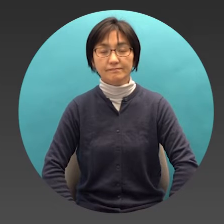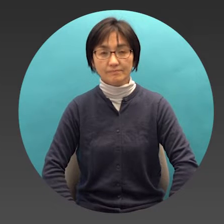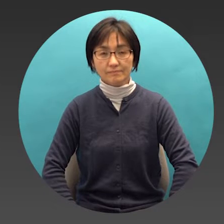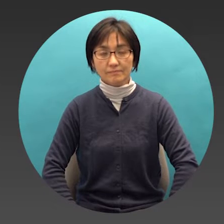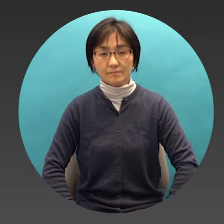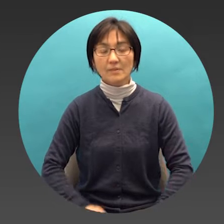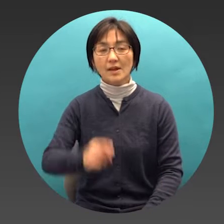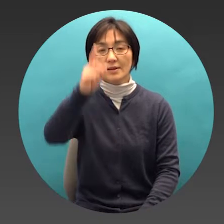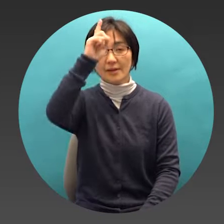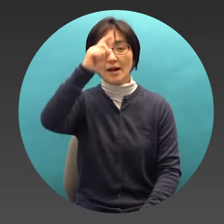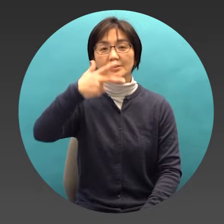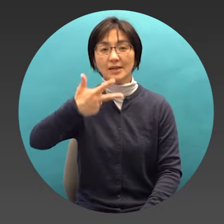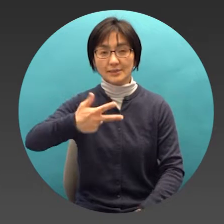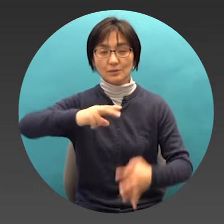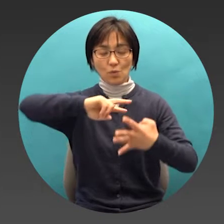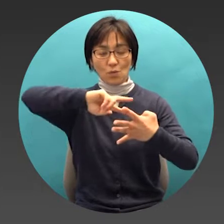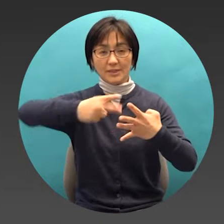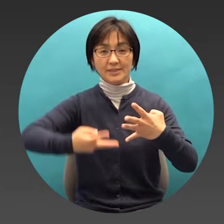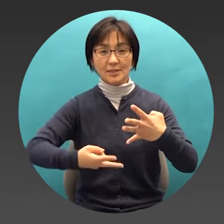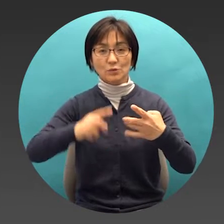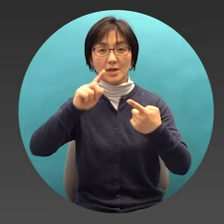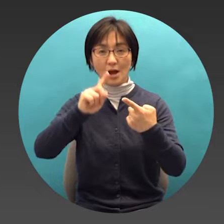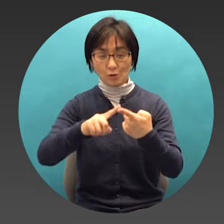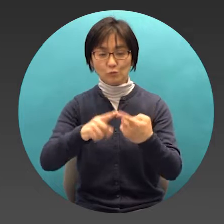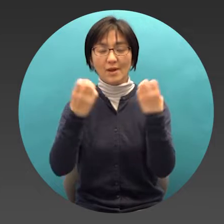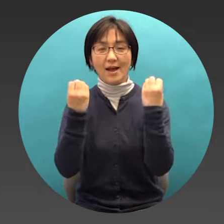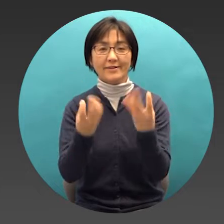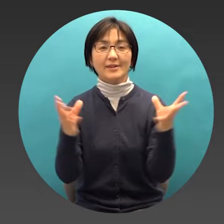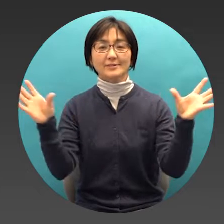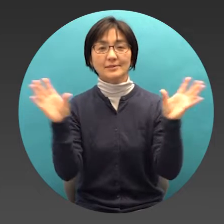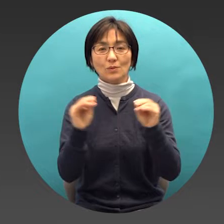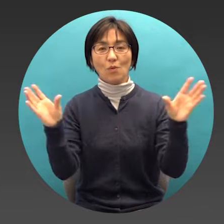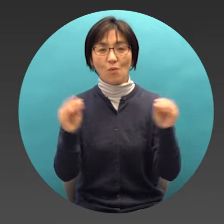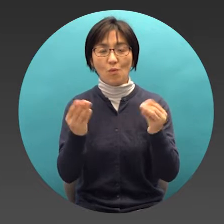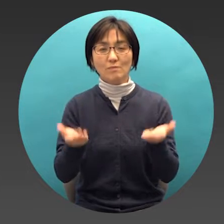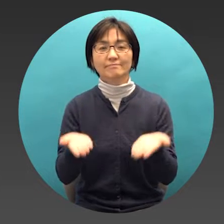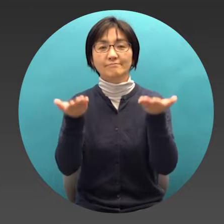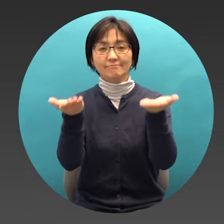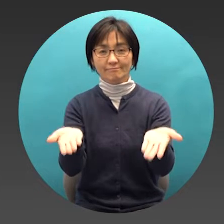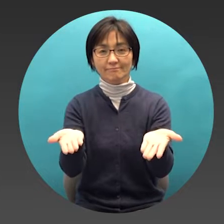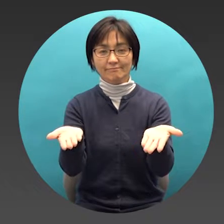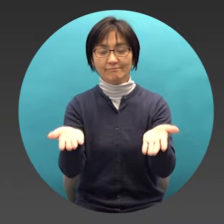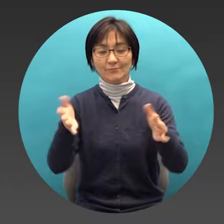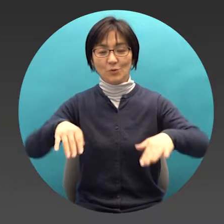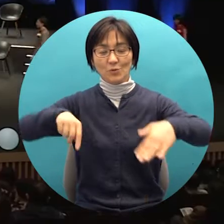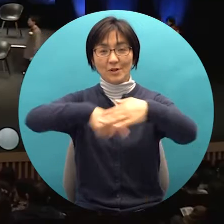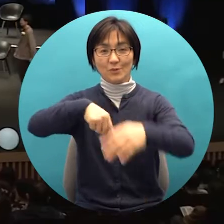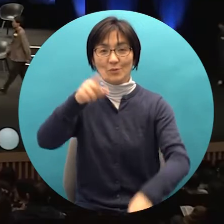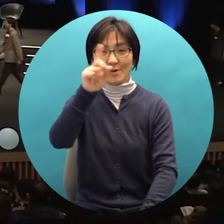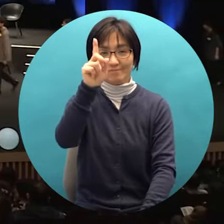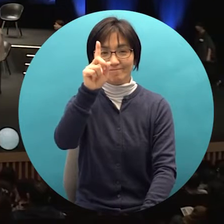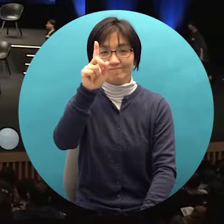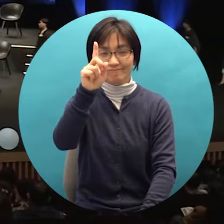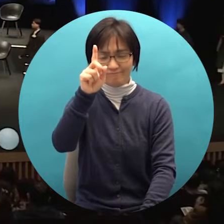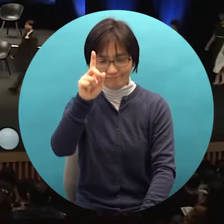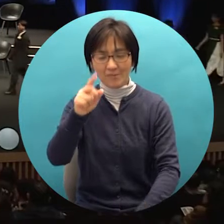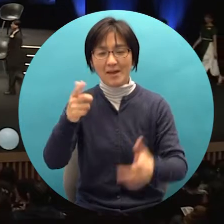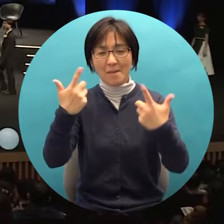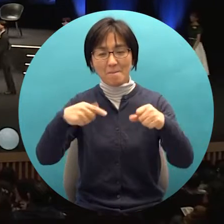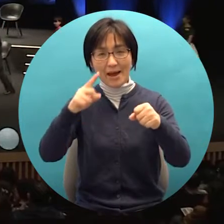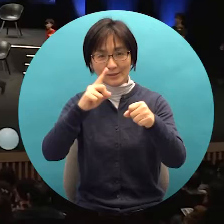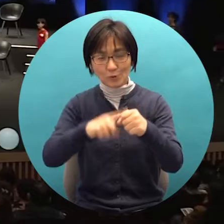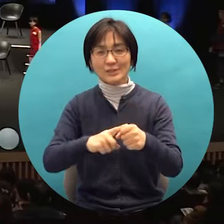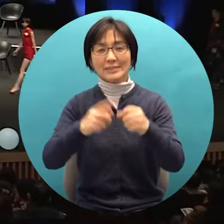毎回高崎市の旬の話題をお送りする高崎もぎたて情報。今回は春の風物